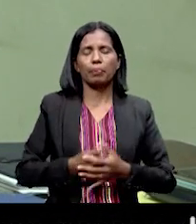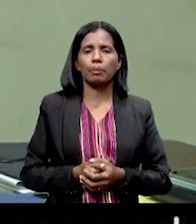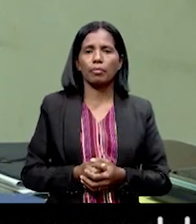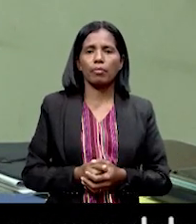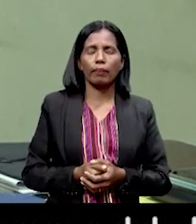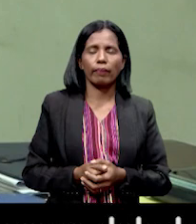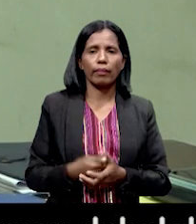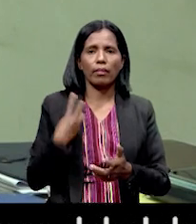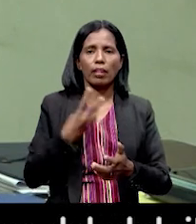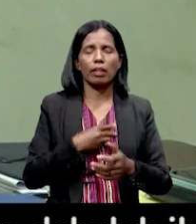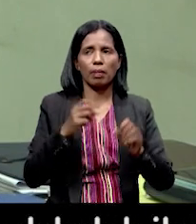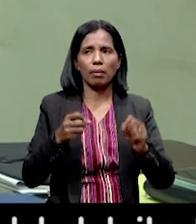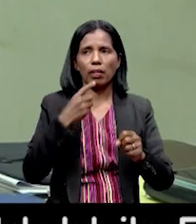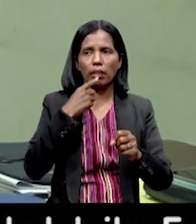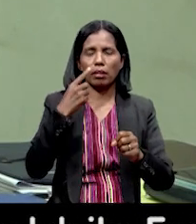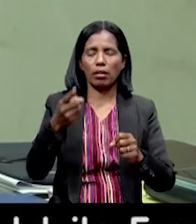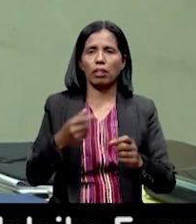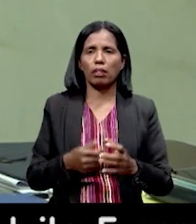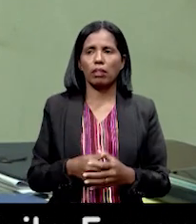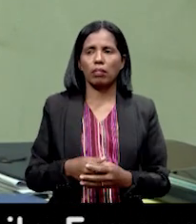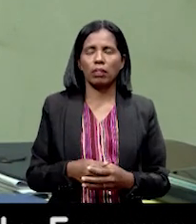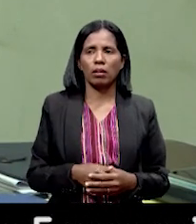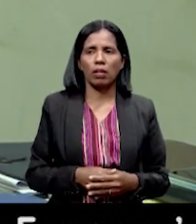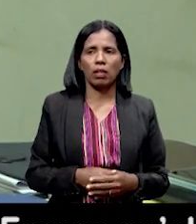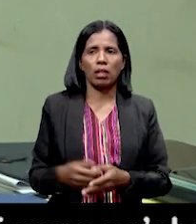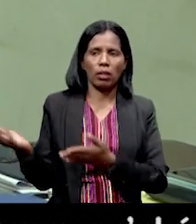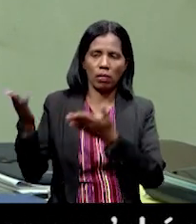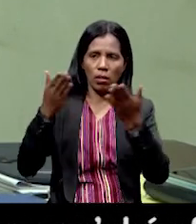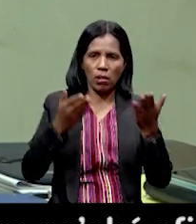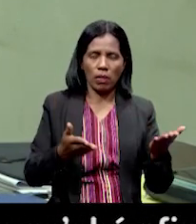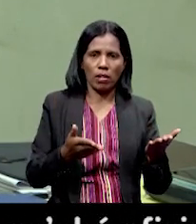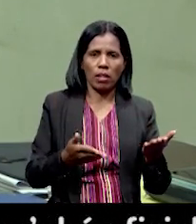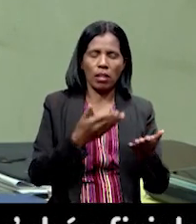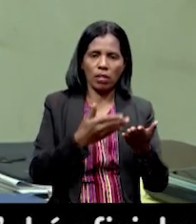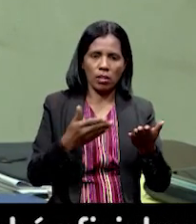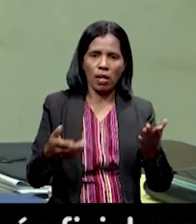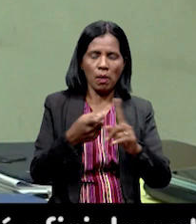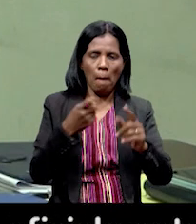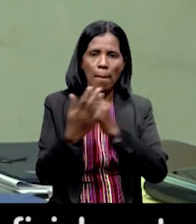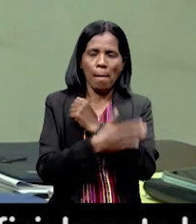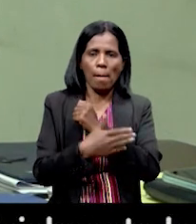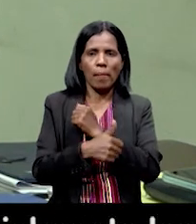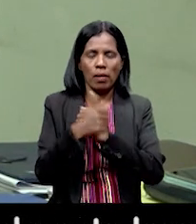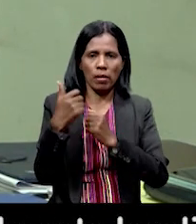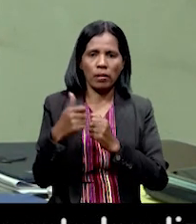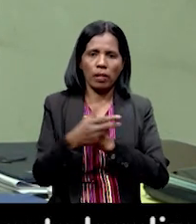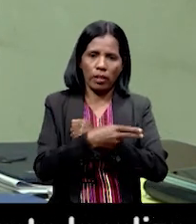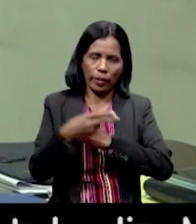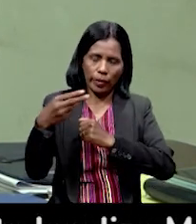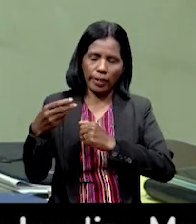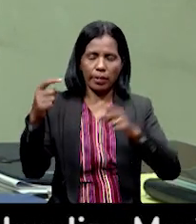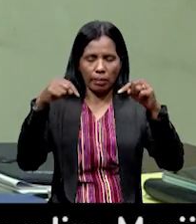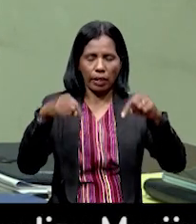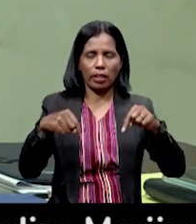kargo ba iha atau hatama sasang ma iha nasang origin ma iha nasang destinasan